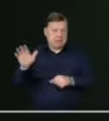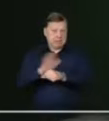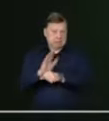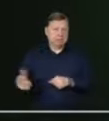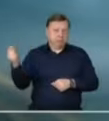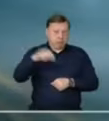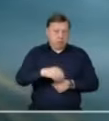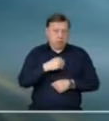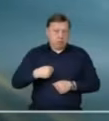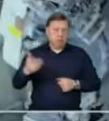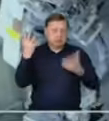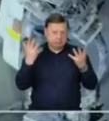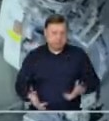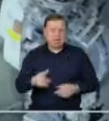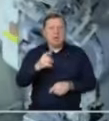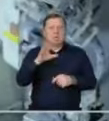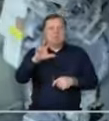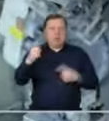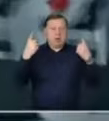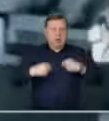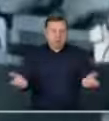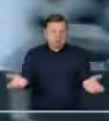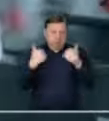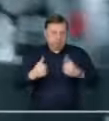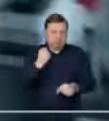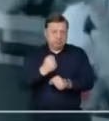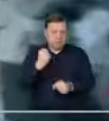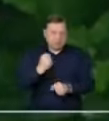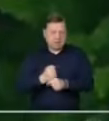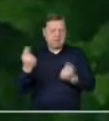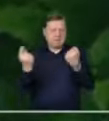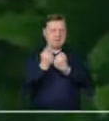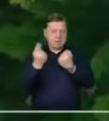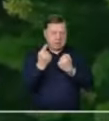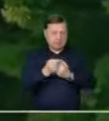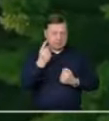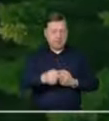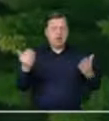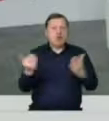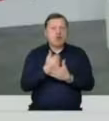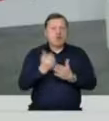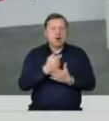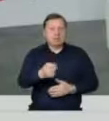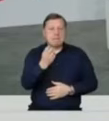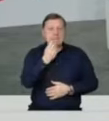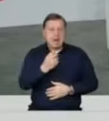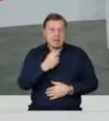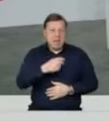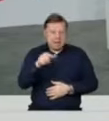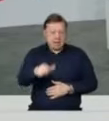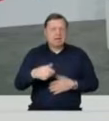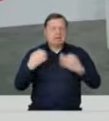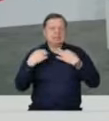Polskę. 500 wykwalifikowanych pracowników znajdzie zatrudnienie w Gdańsku w fabryce produkującej nowoczesne baterie do samochodów elektrycznych. Szwedzka